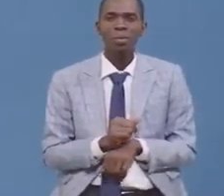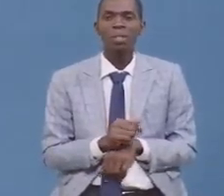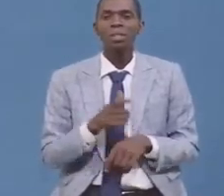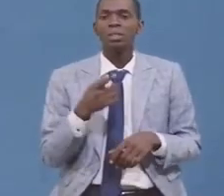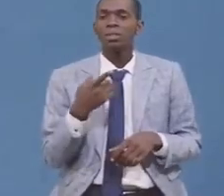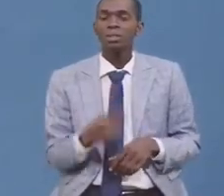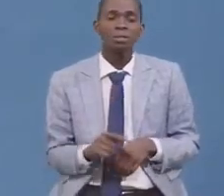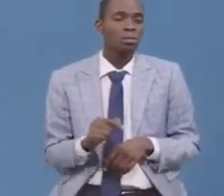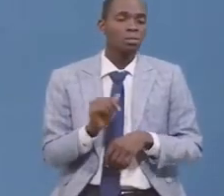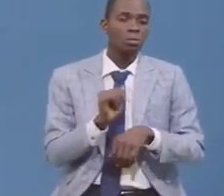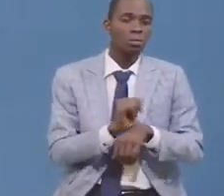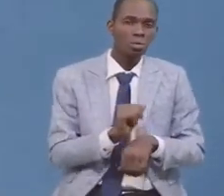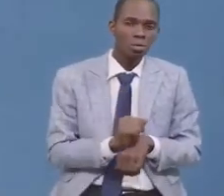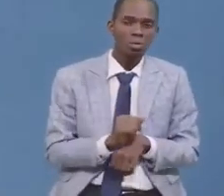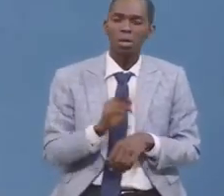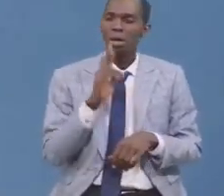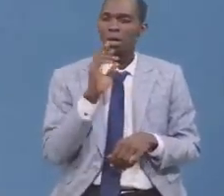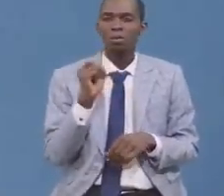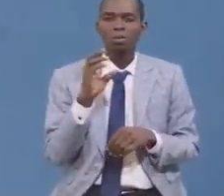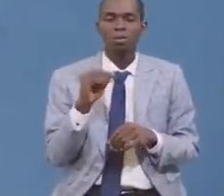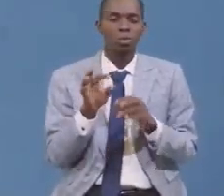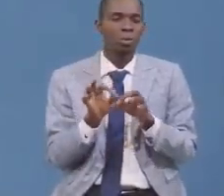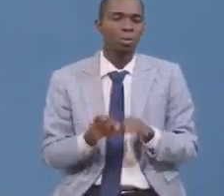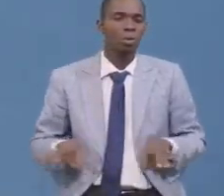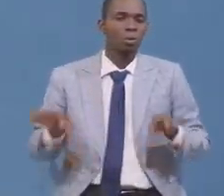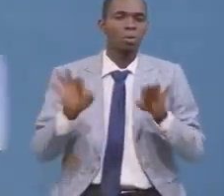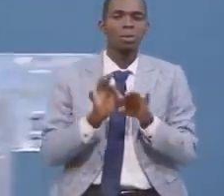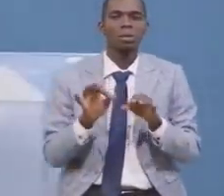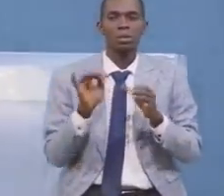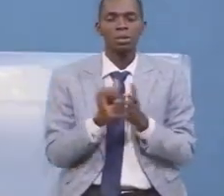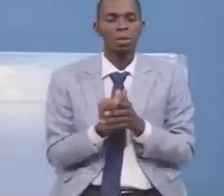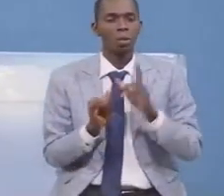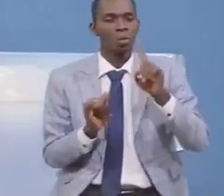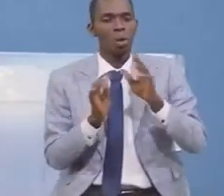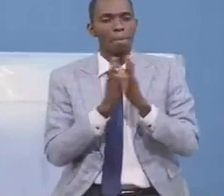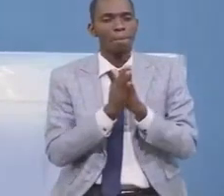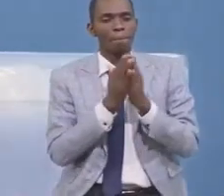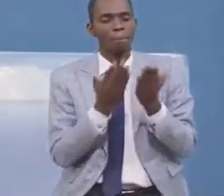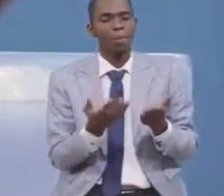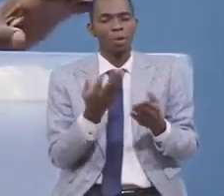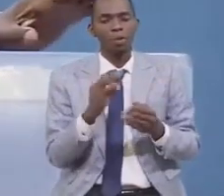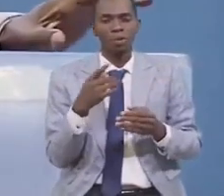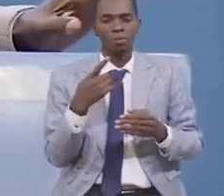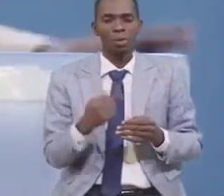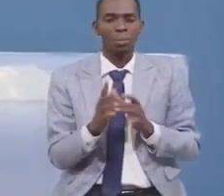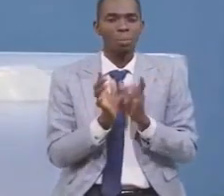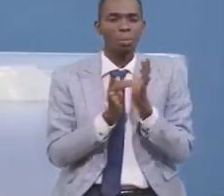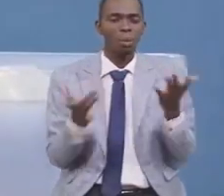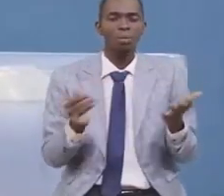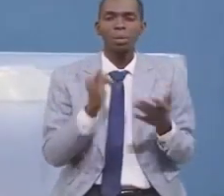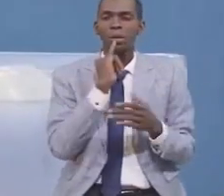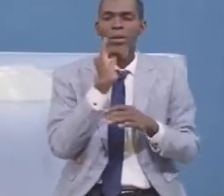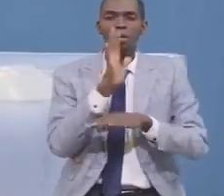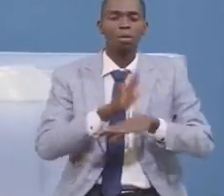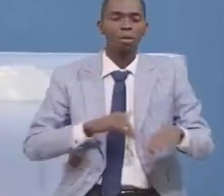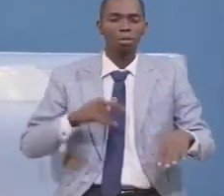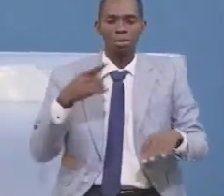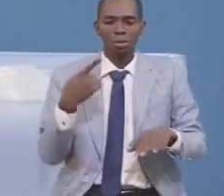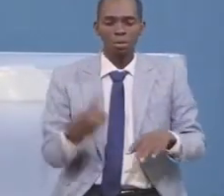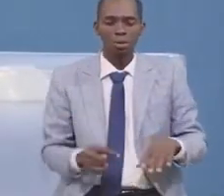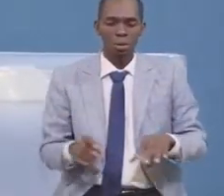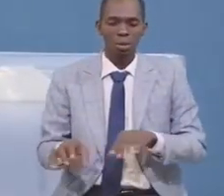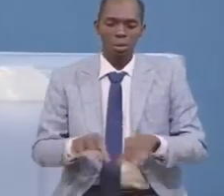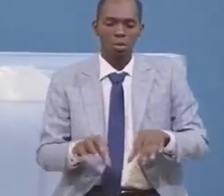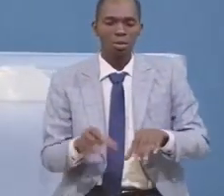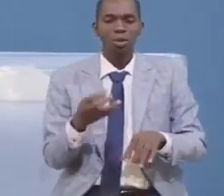are so important. క్రియలు చాలా ప్రాముఖ్యం. That one book of the Bible is called the Acts of the Apostles. బైబిల్